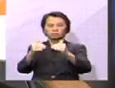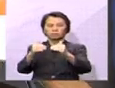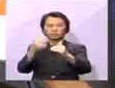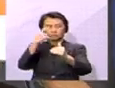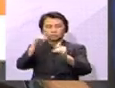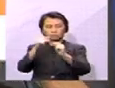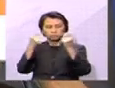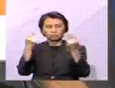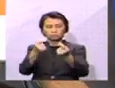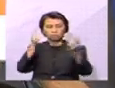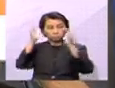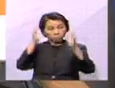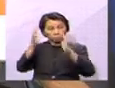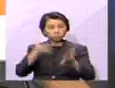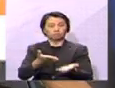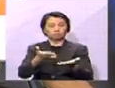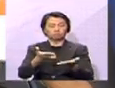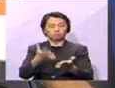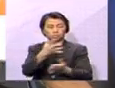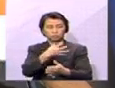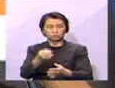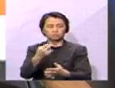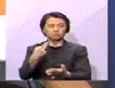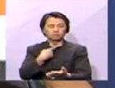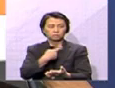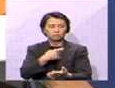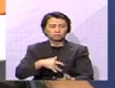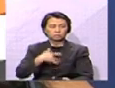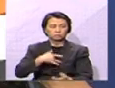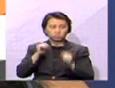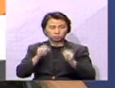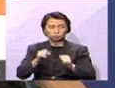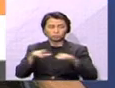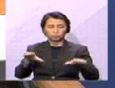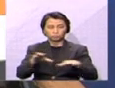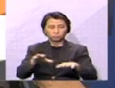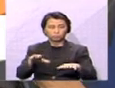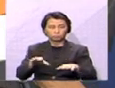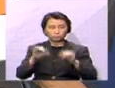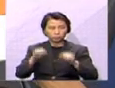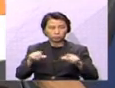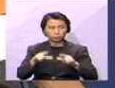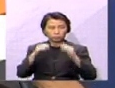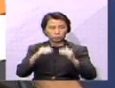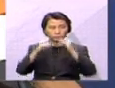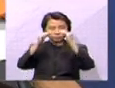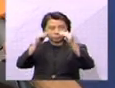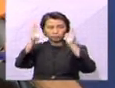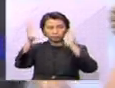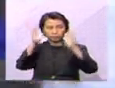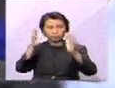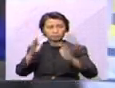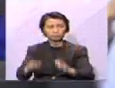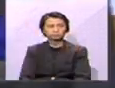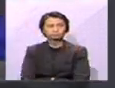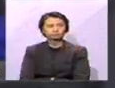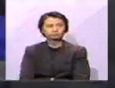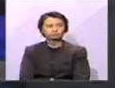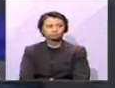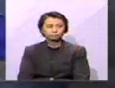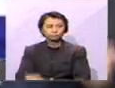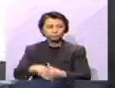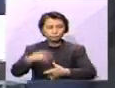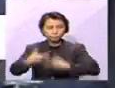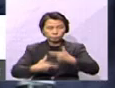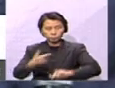pasukan kebangsaan yang kita rasa boleh dilaksanakan juga di perat kebangsaanah dalam Liga